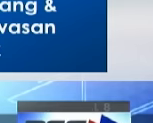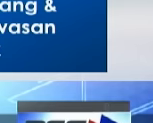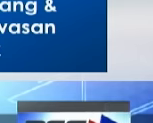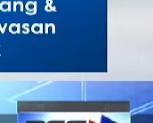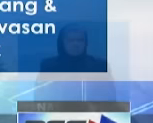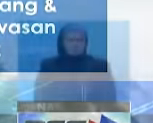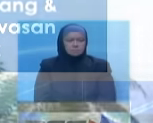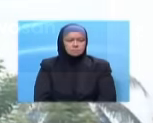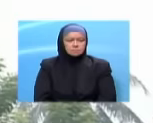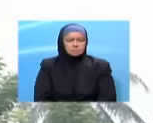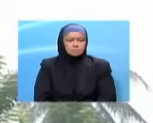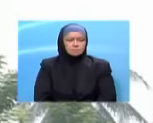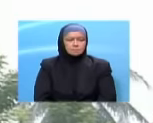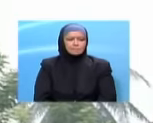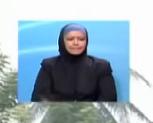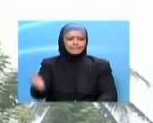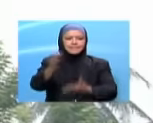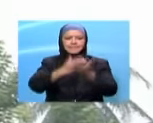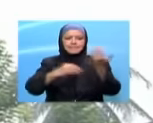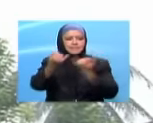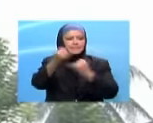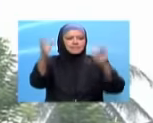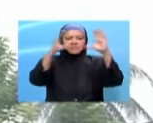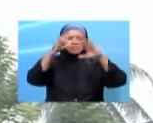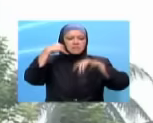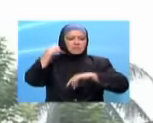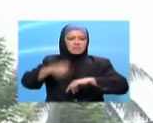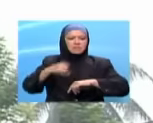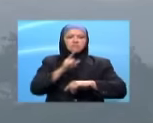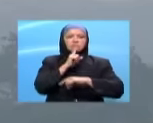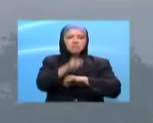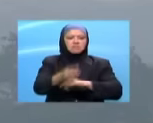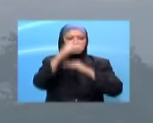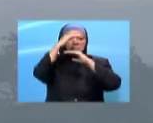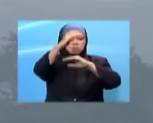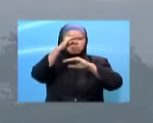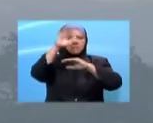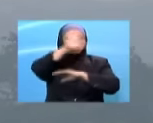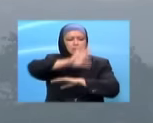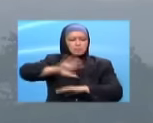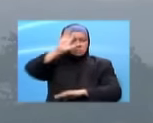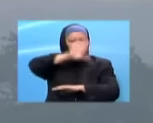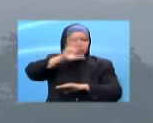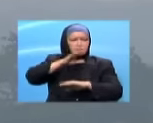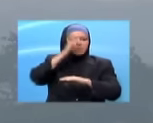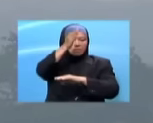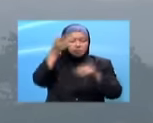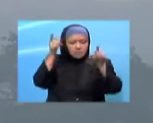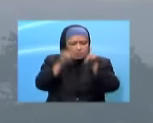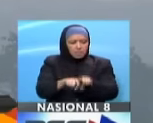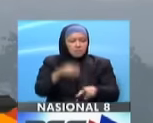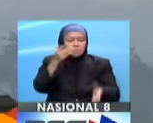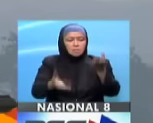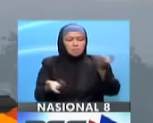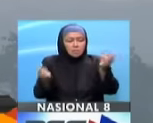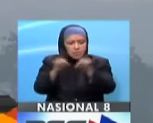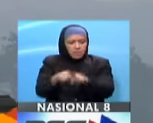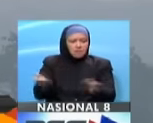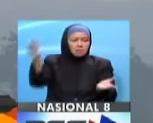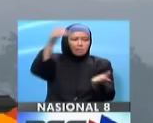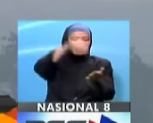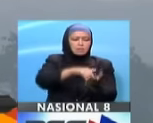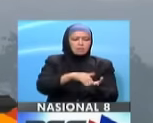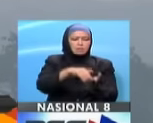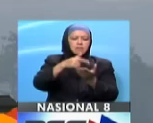tidak dapat memastikan sejauh mana tahap keadaan jerebu yang bakal berlaku. Terdapat kemungkinan berlaku semula jerebu selepas